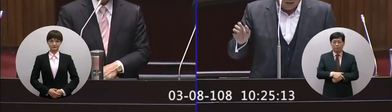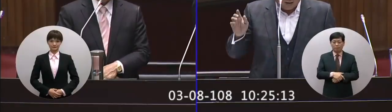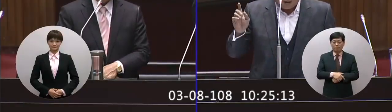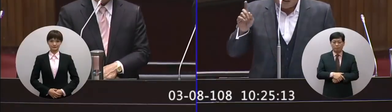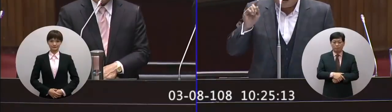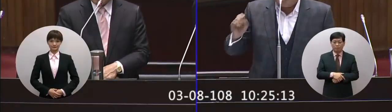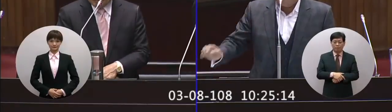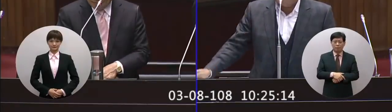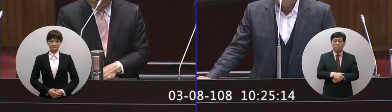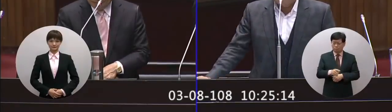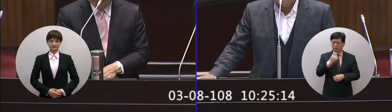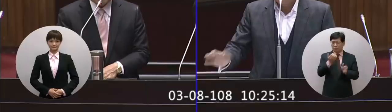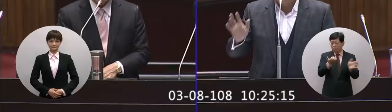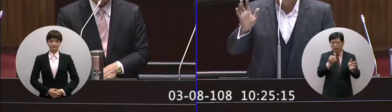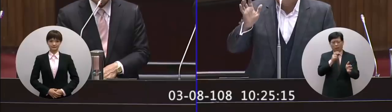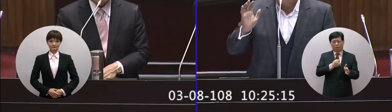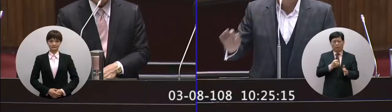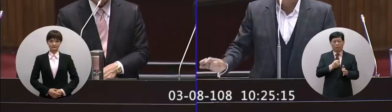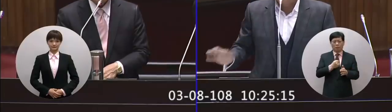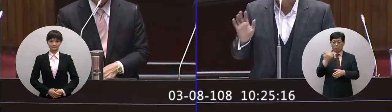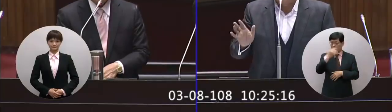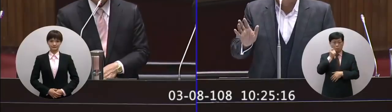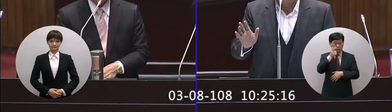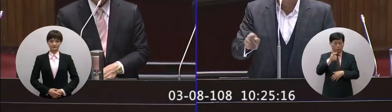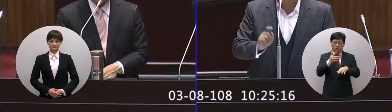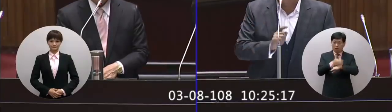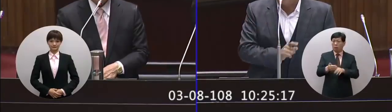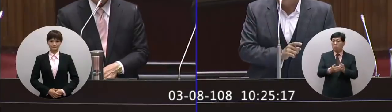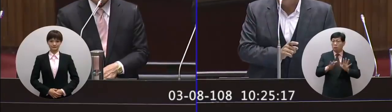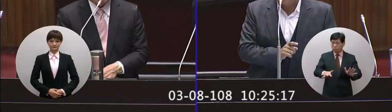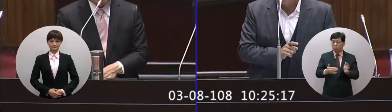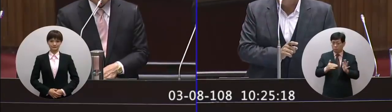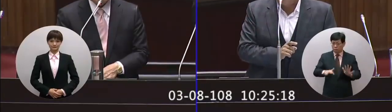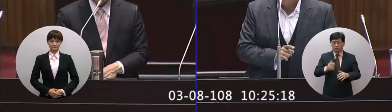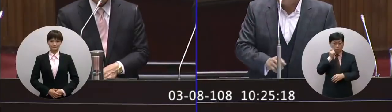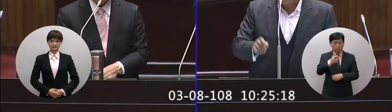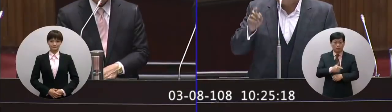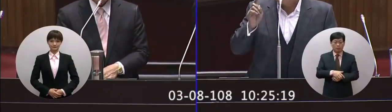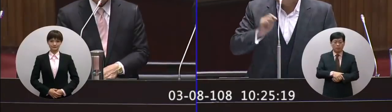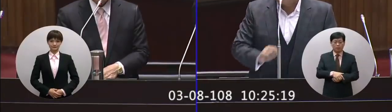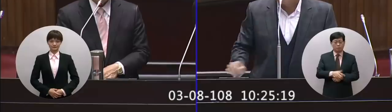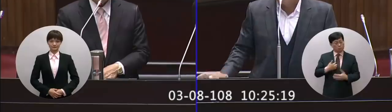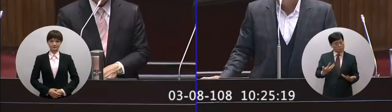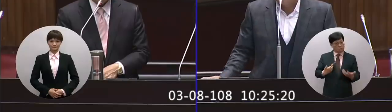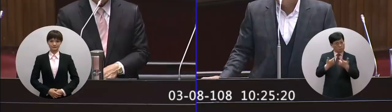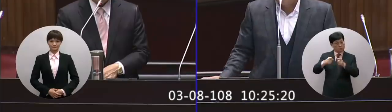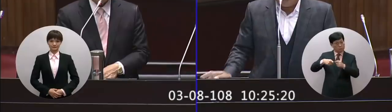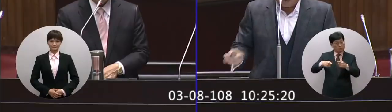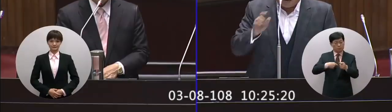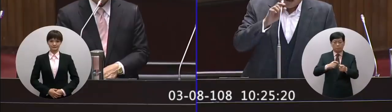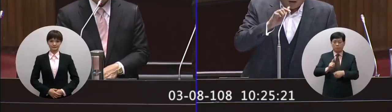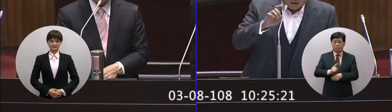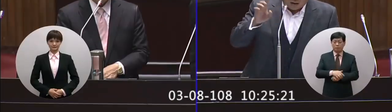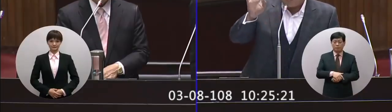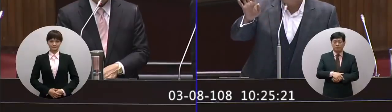以这是可以预见的，相隔半年了，已经半年了，到现在已经半年了。那我们的作为在哪里，对